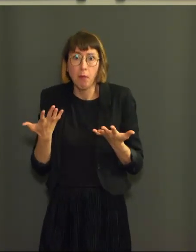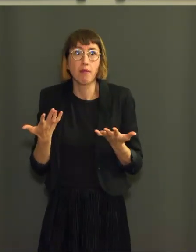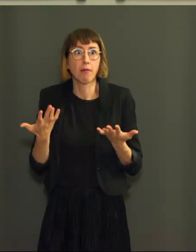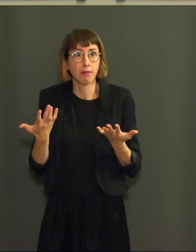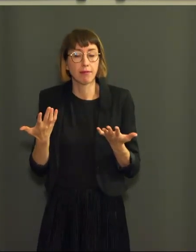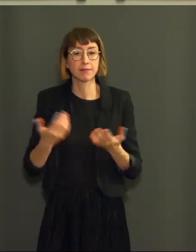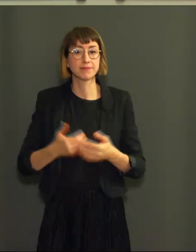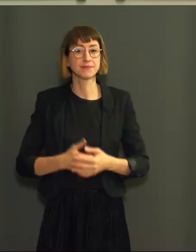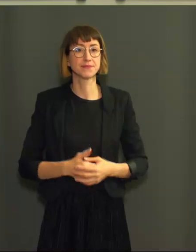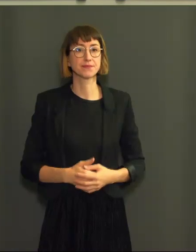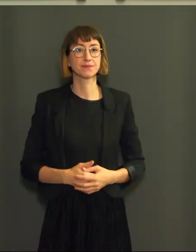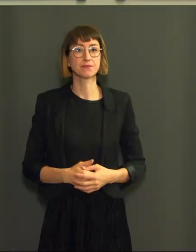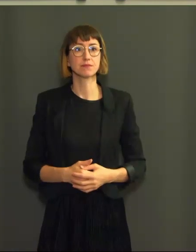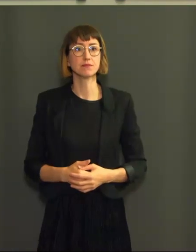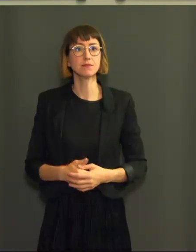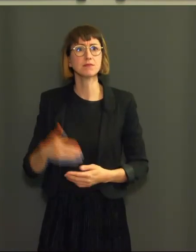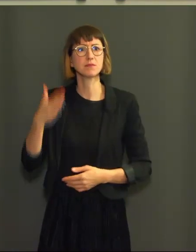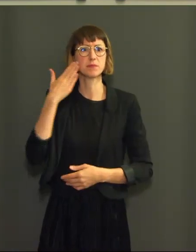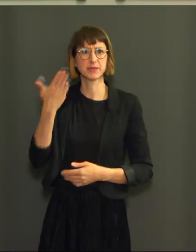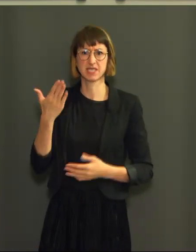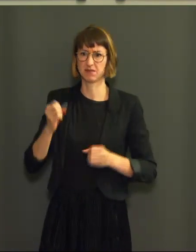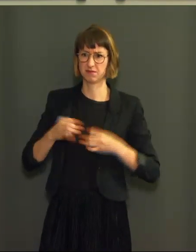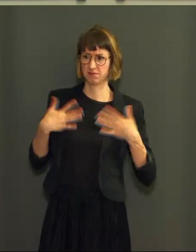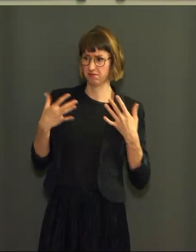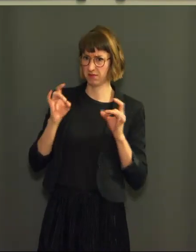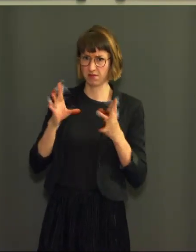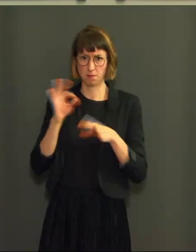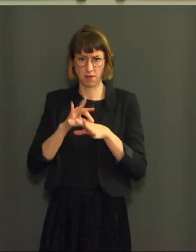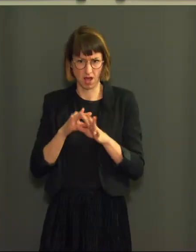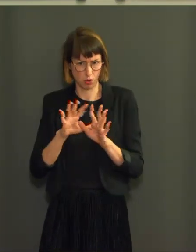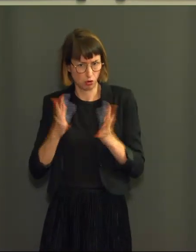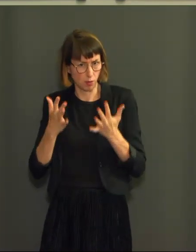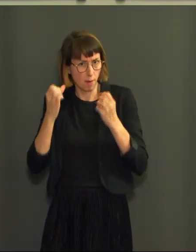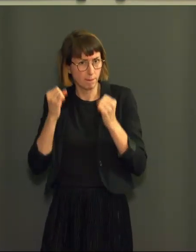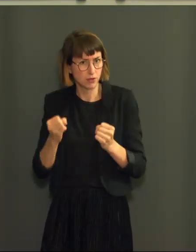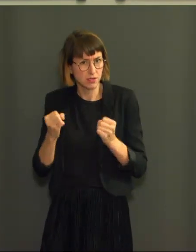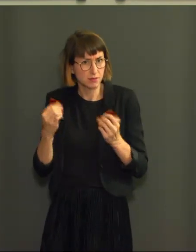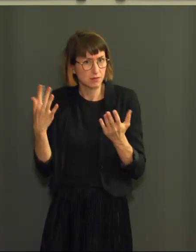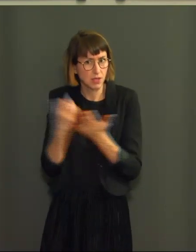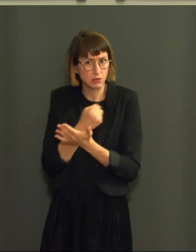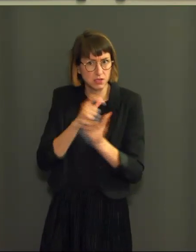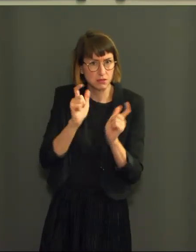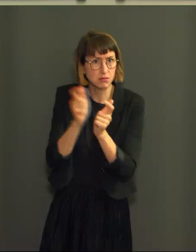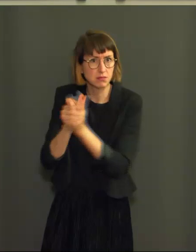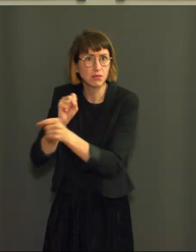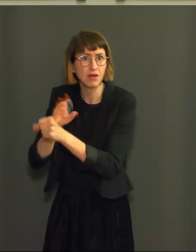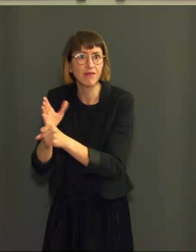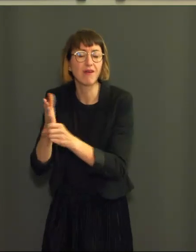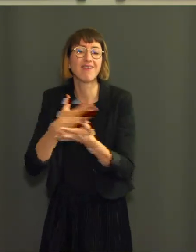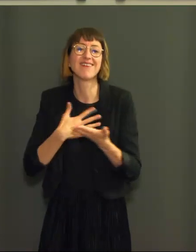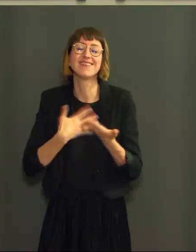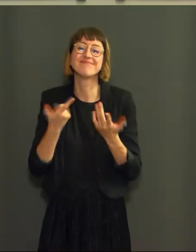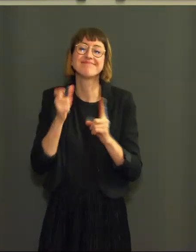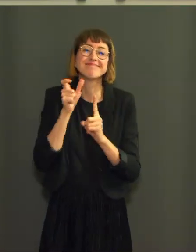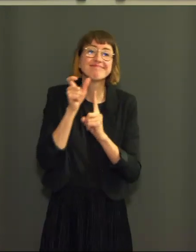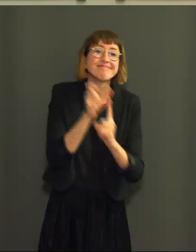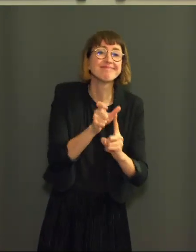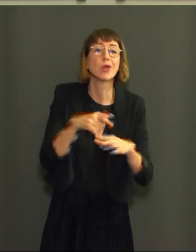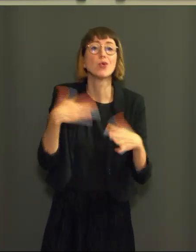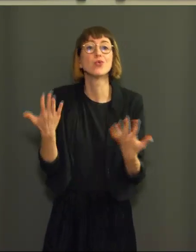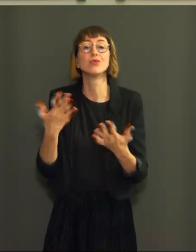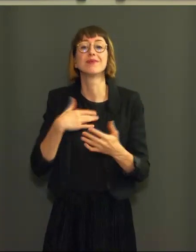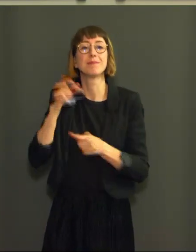des campagnes de dépistage liées par exemple à un foyer épidémique, à un dépistage à l'entrée à l'hôpital pour une petite intervention